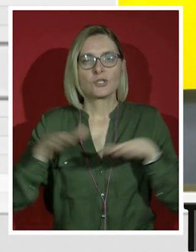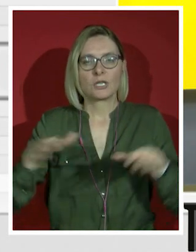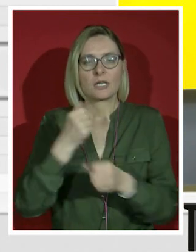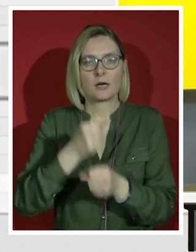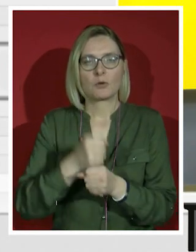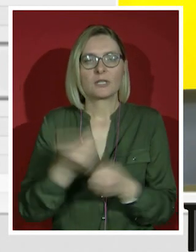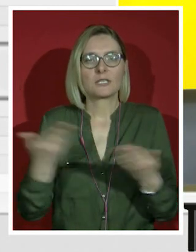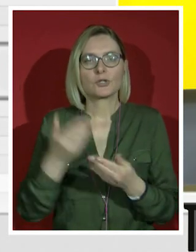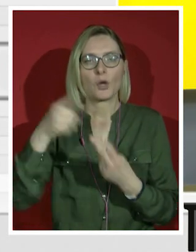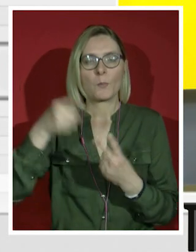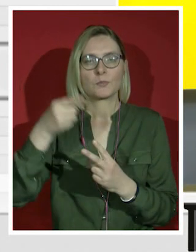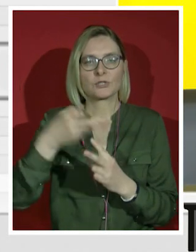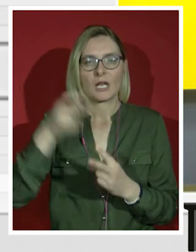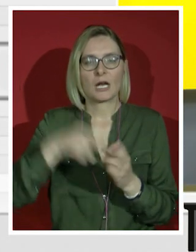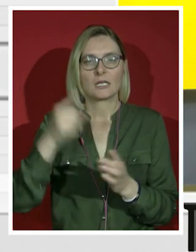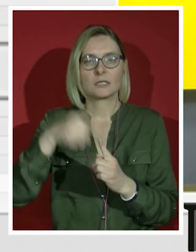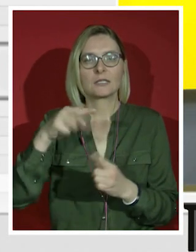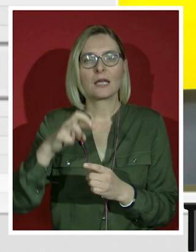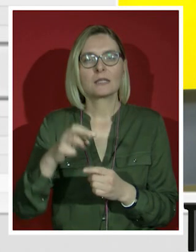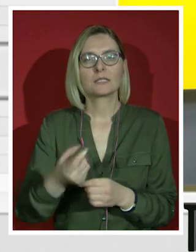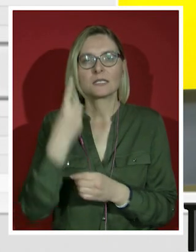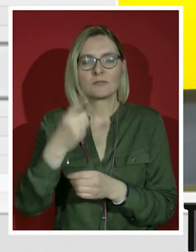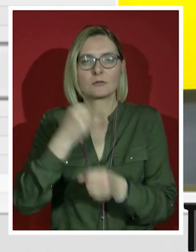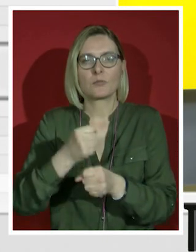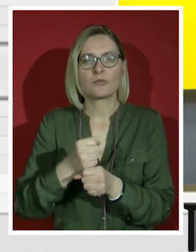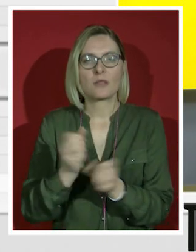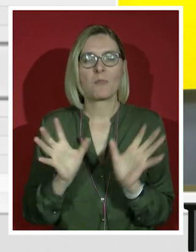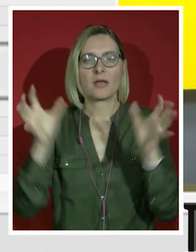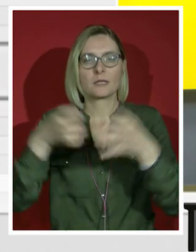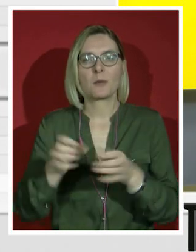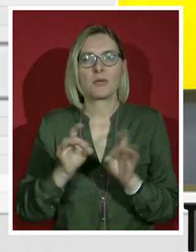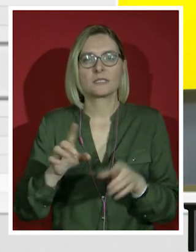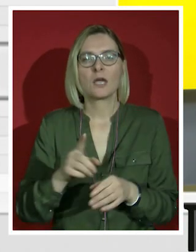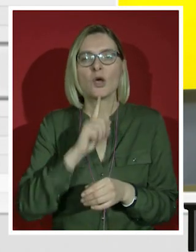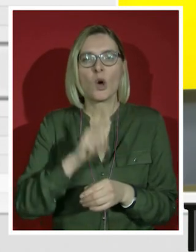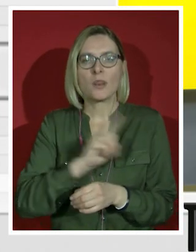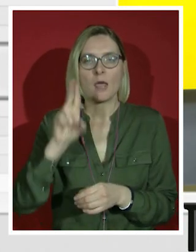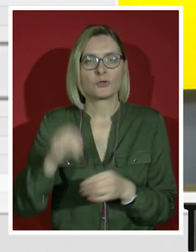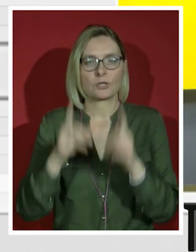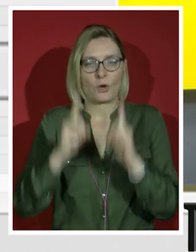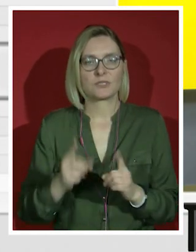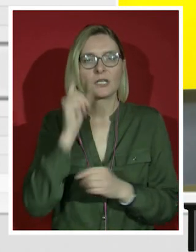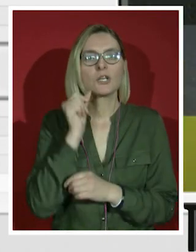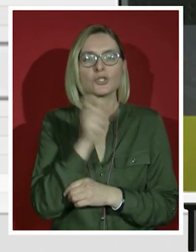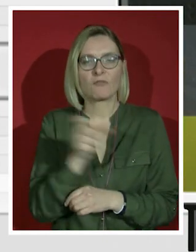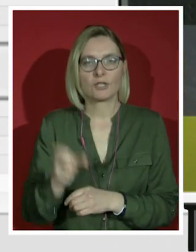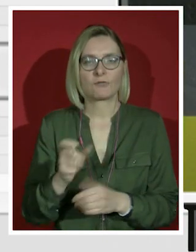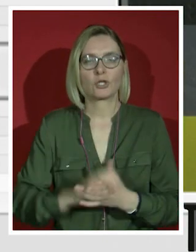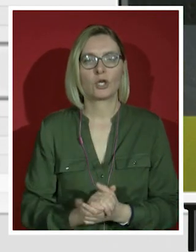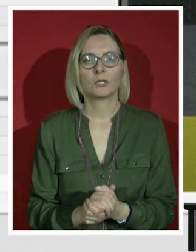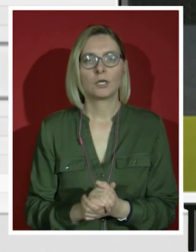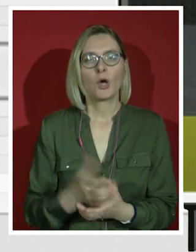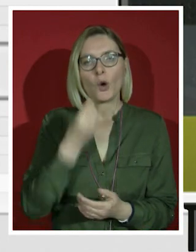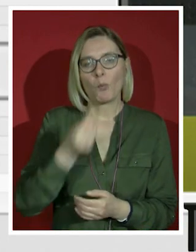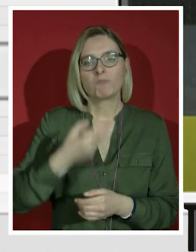се единствените существа на планетава што без кои не може да обстани човештвото. Така. Така, убаво